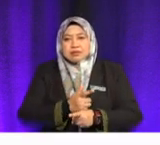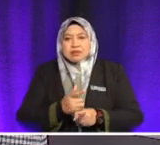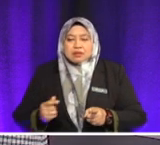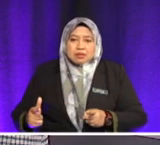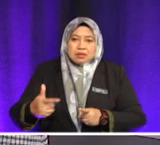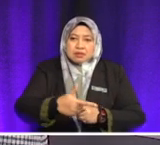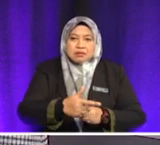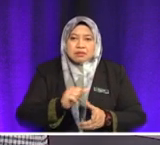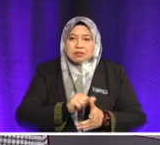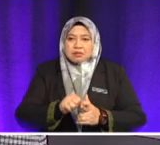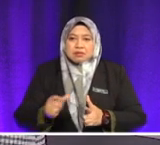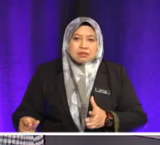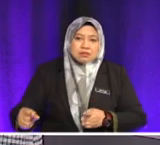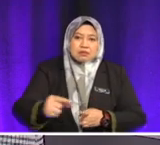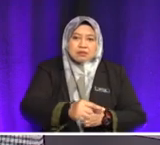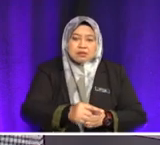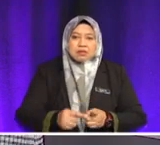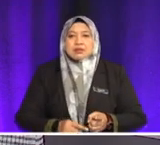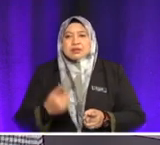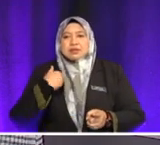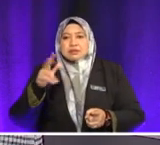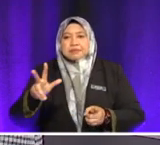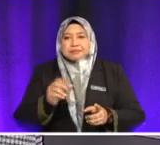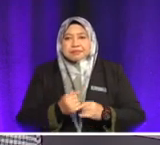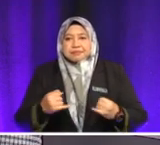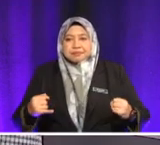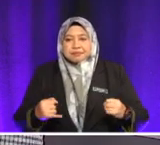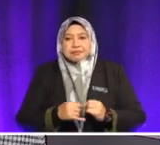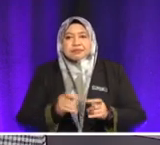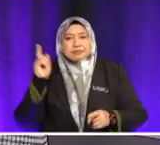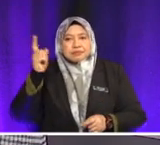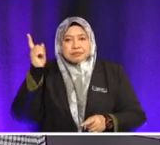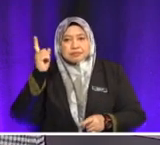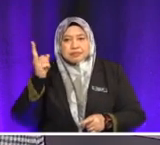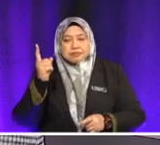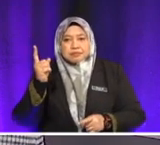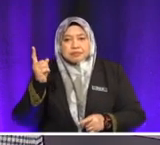Oke jadi kita beli tengok ketiga jenis ini jadi selalu inilah